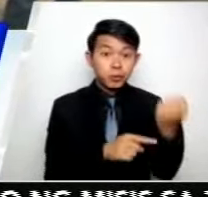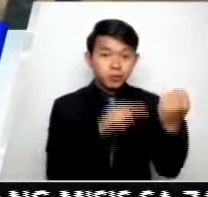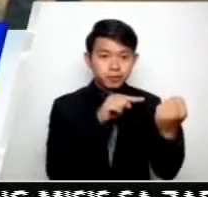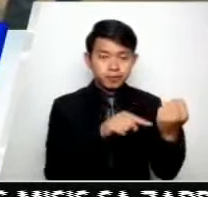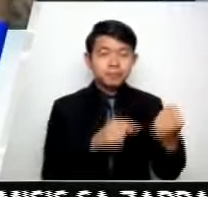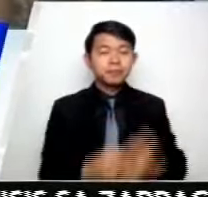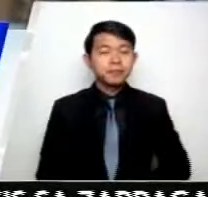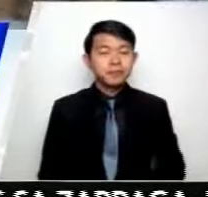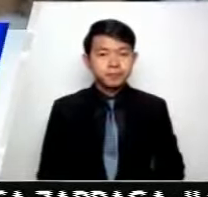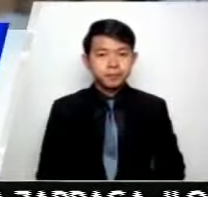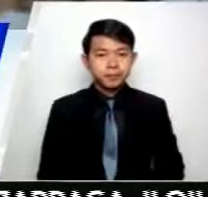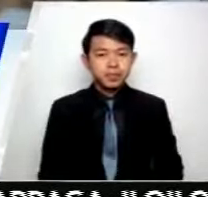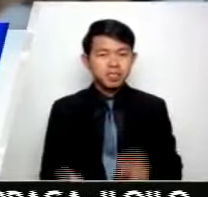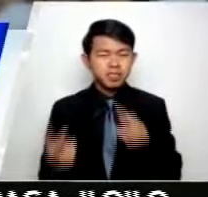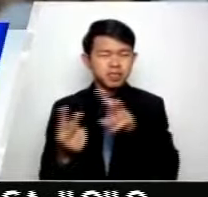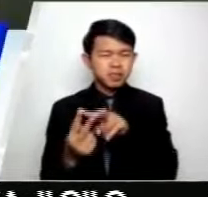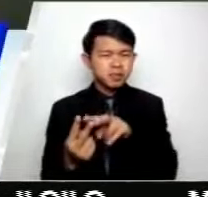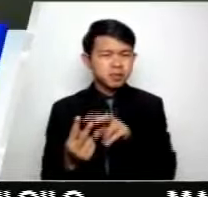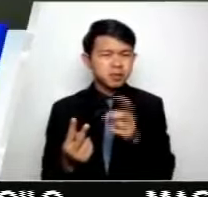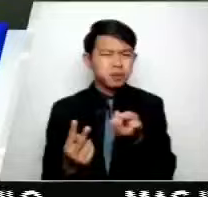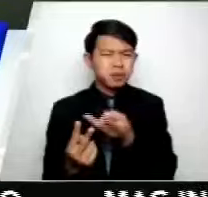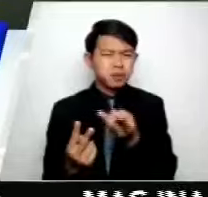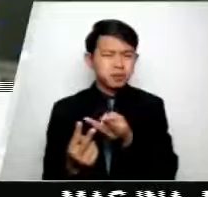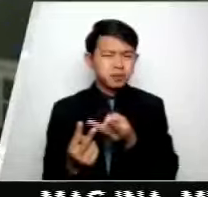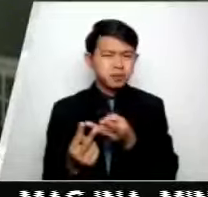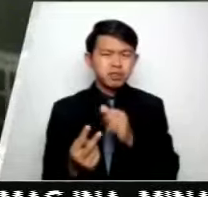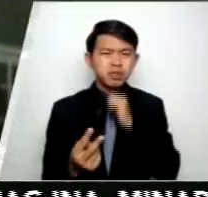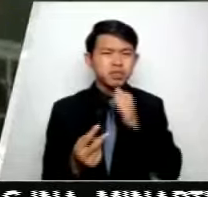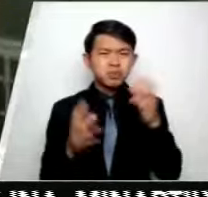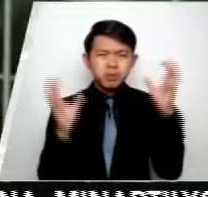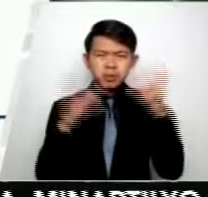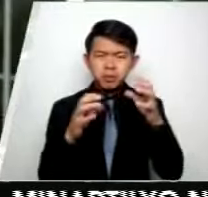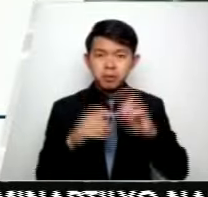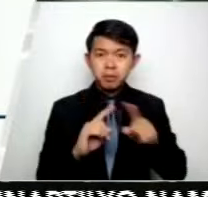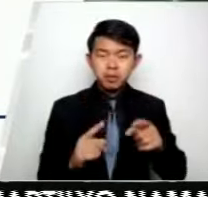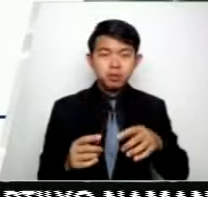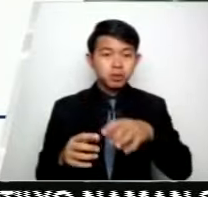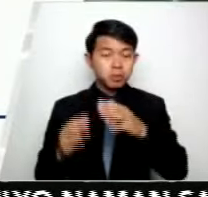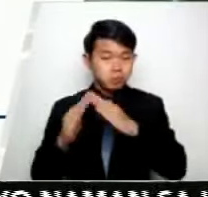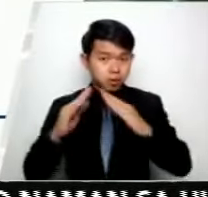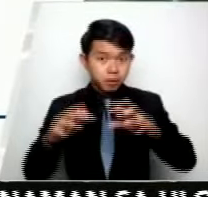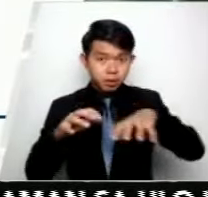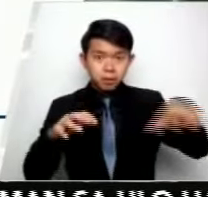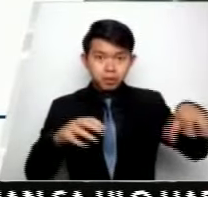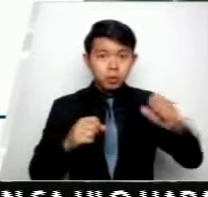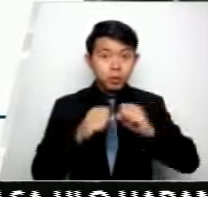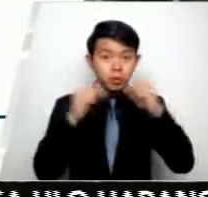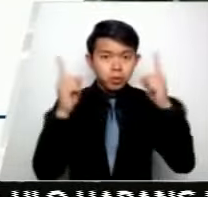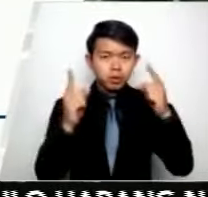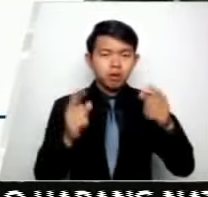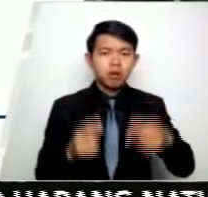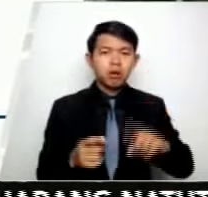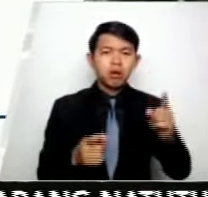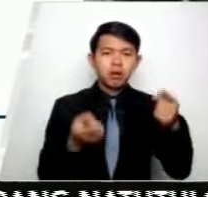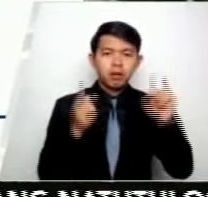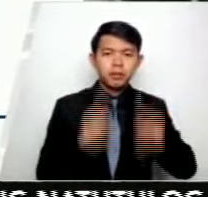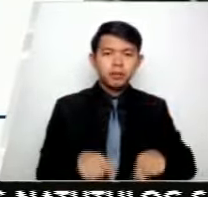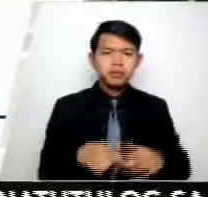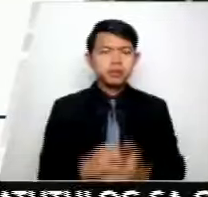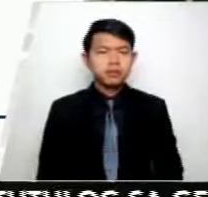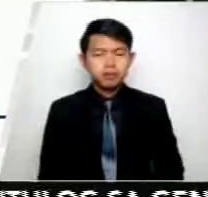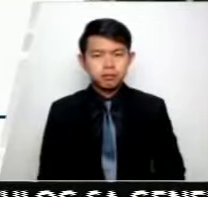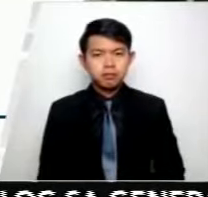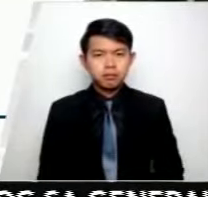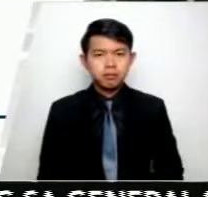ang mag-asawa. Nagulat naman ang mga kapitbahay sa nangyari. Hindi mo eh mabatian eh ang may gabay. Ang sweetness ang isa ka